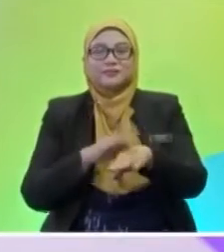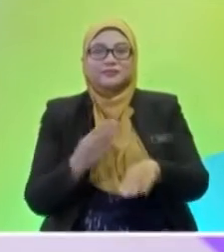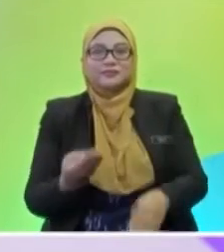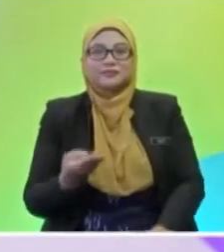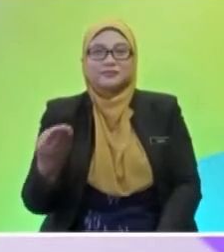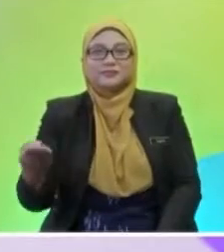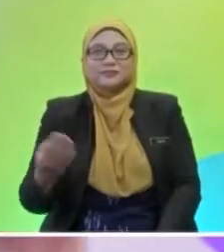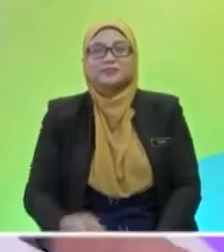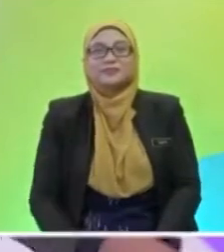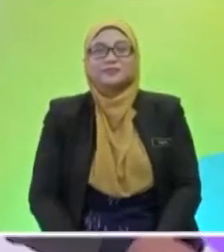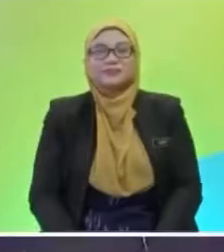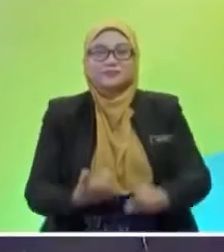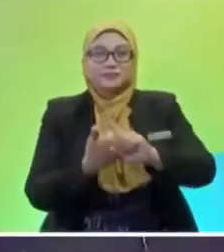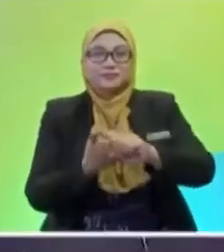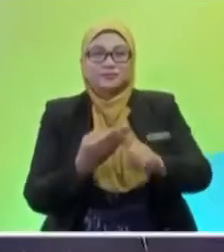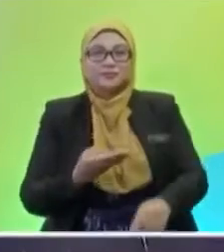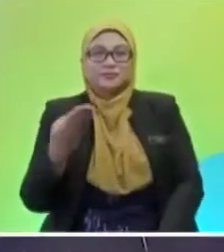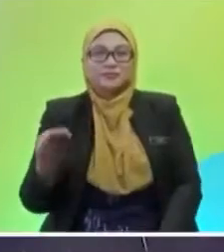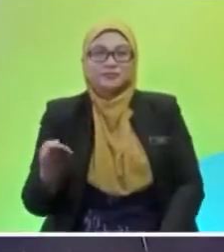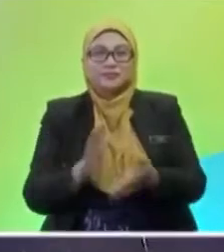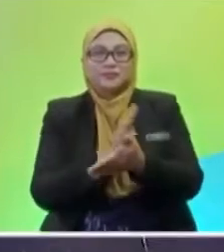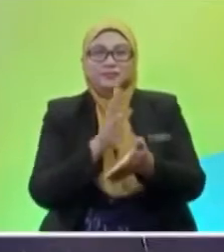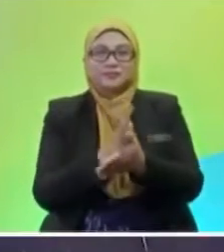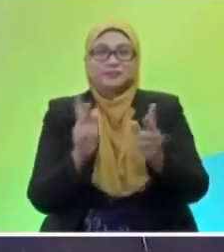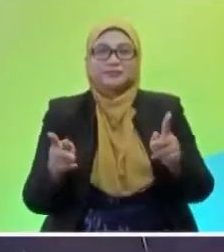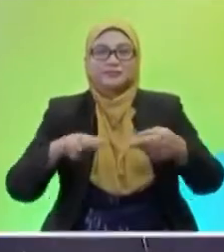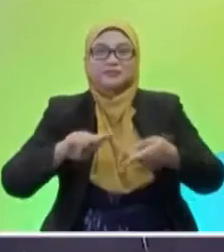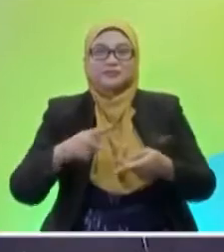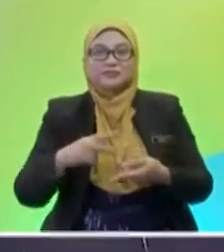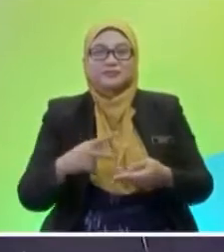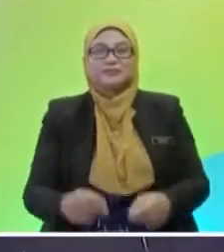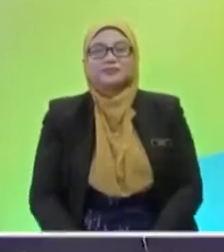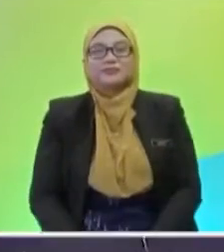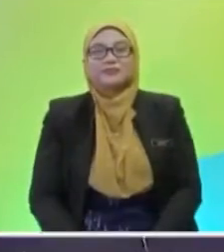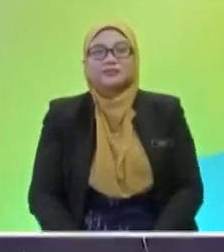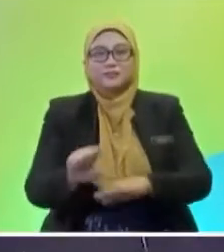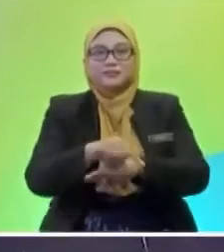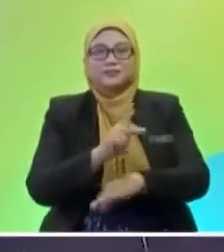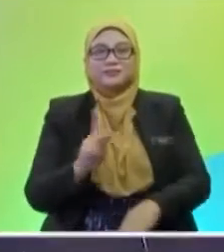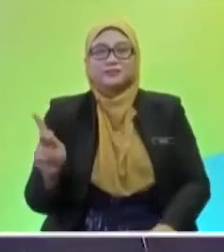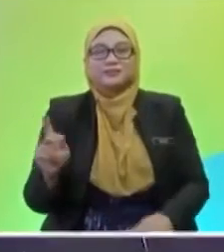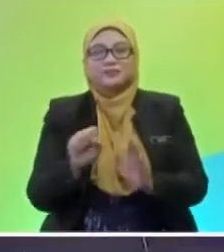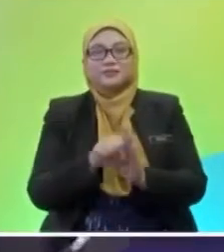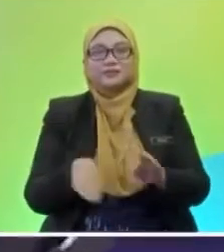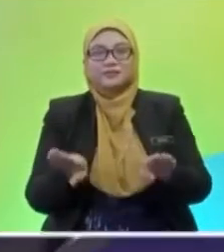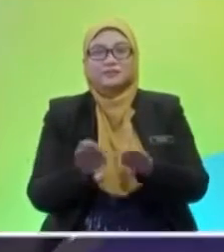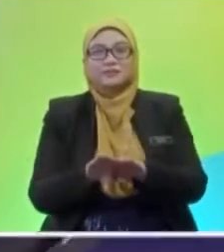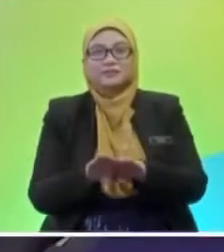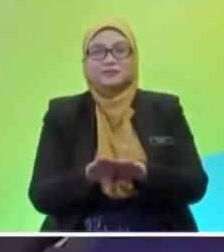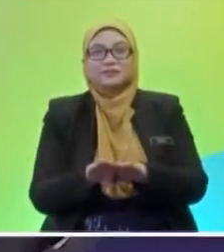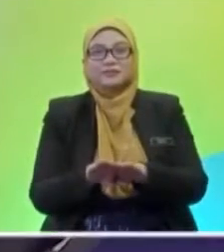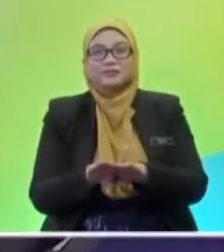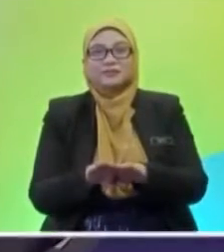seterusnya bahan. Yang pertama ialah kertas kotak yang ini. Kertas kotak ni kita akan gunakan sebagai kita punya